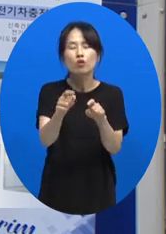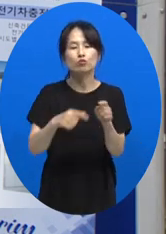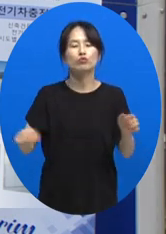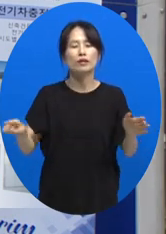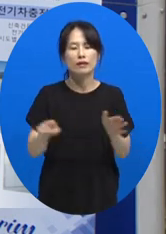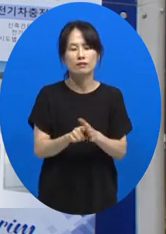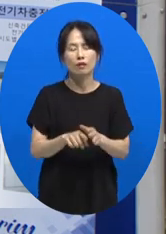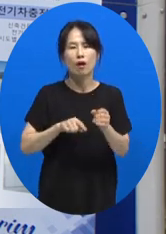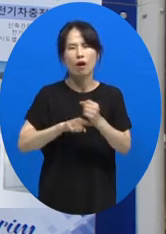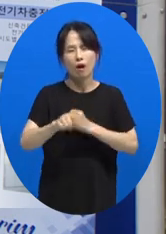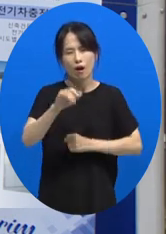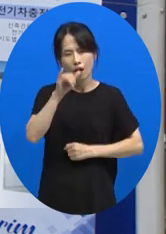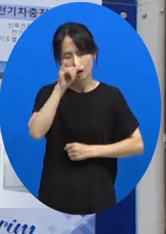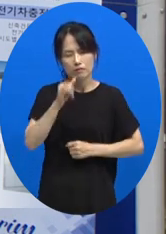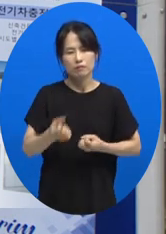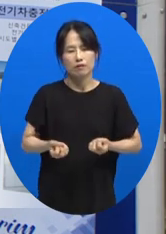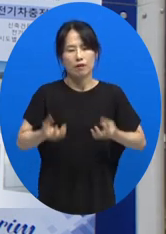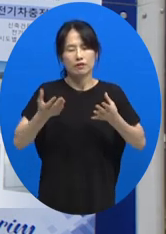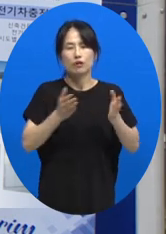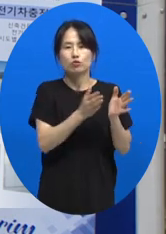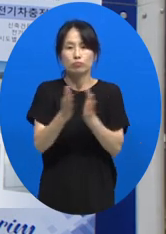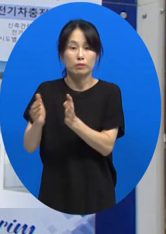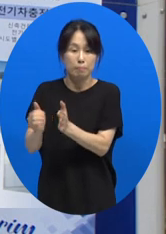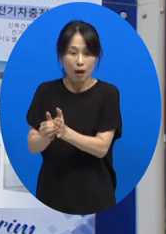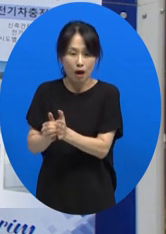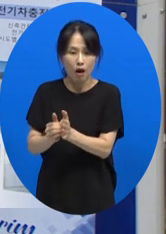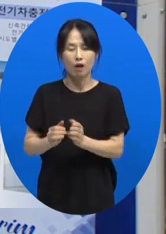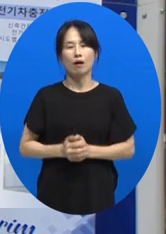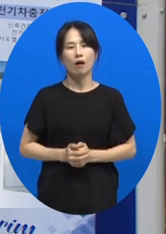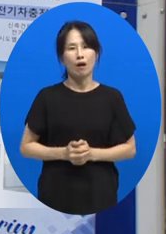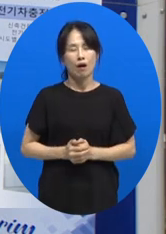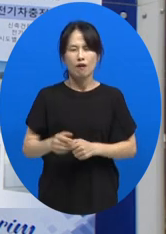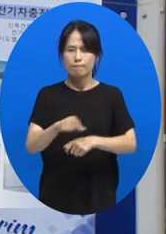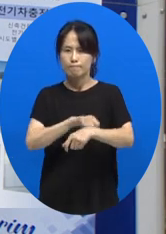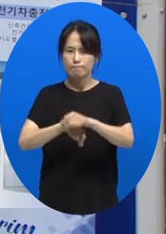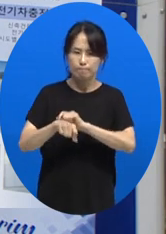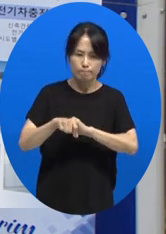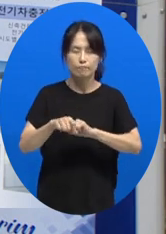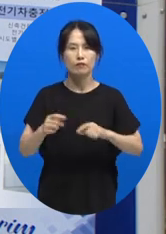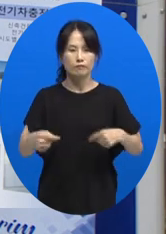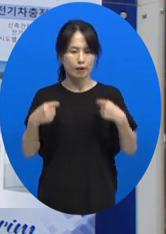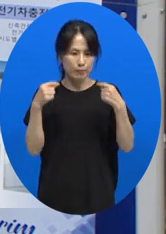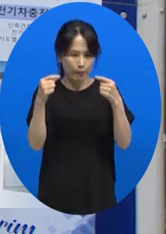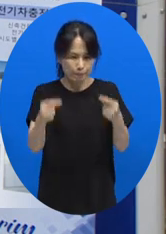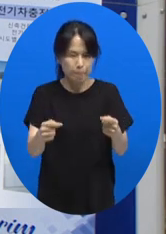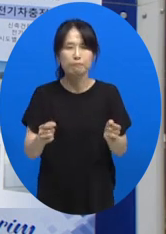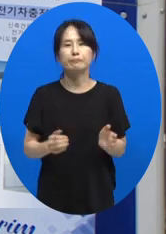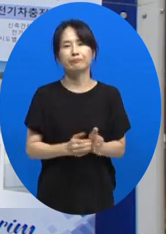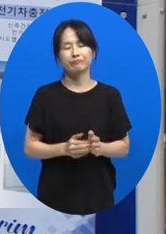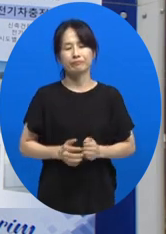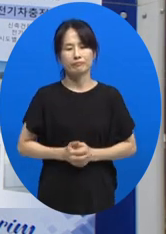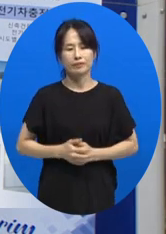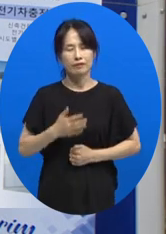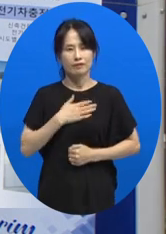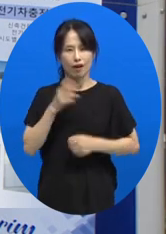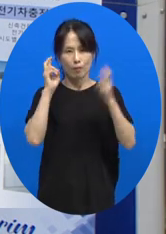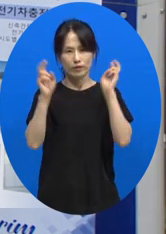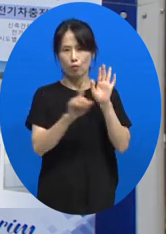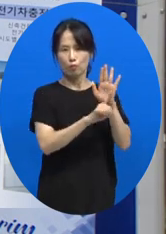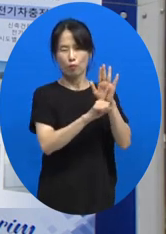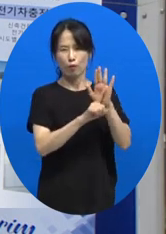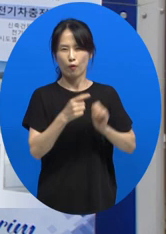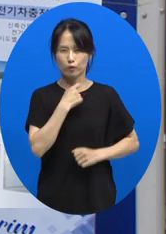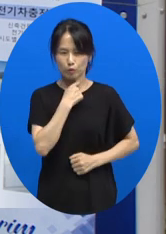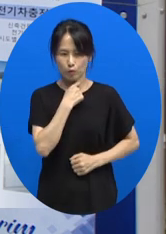이번 뜻깊은 행사를 준비하셨다고 해서 적극 참여해서 저희에서 홍보도